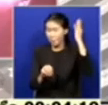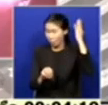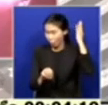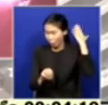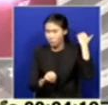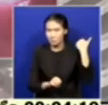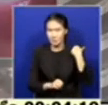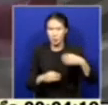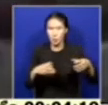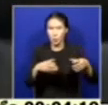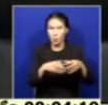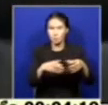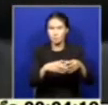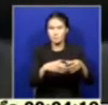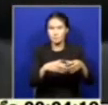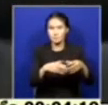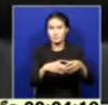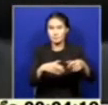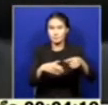ที่พยายามจะโยงไปถึง